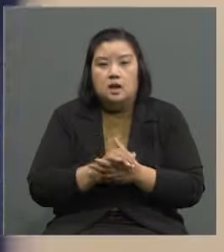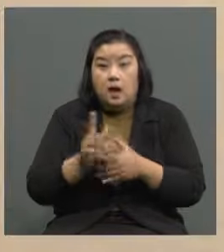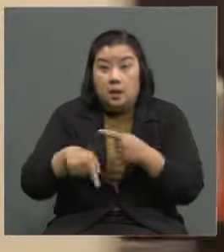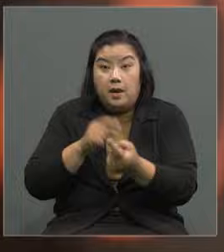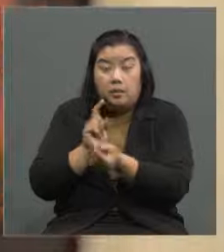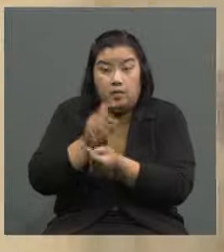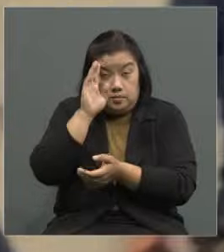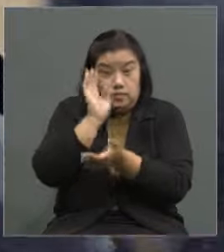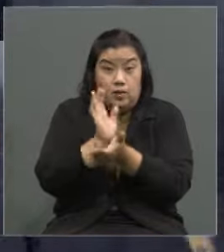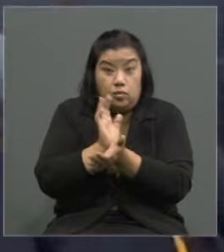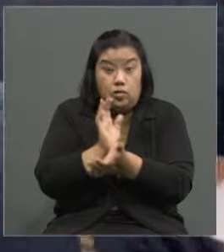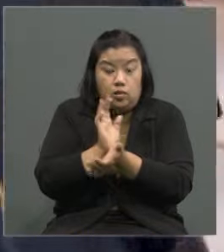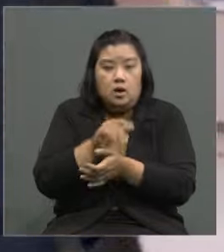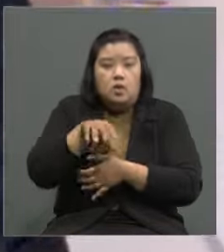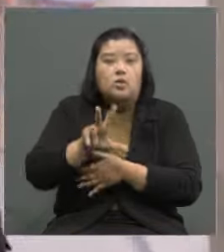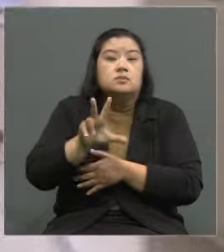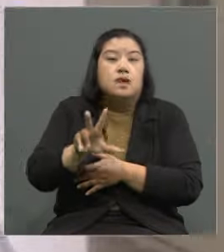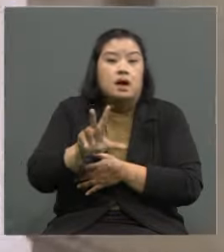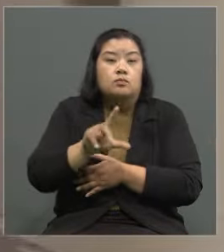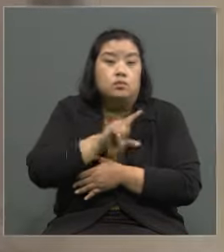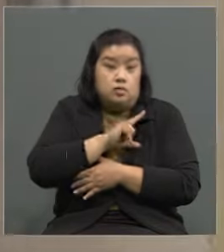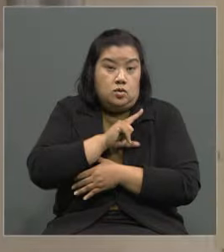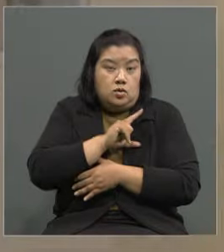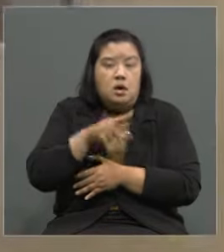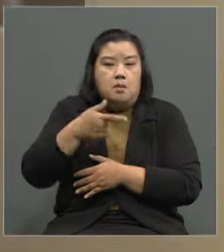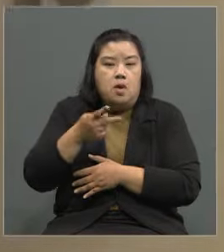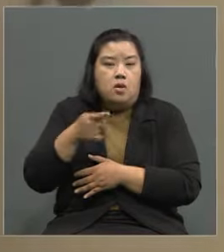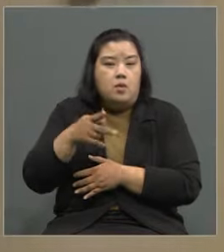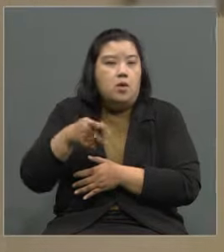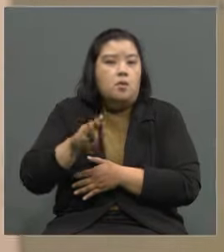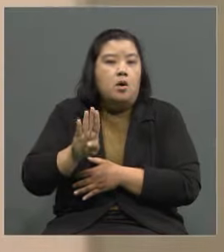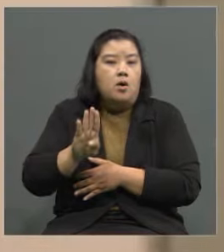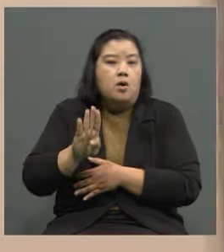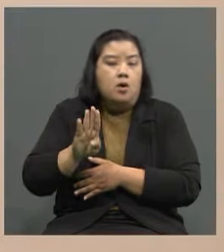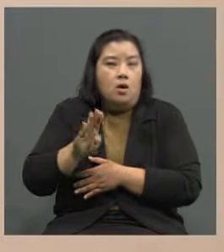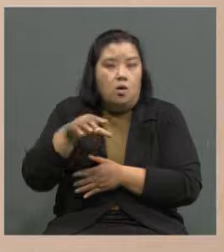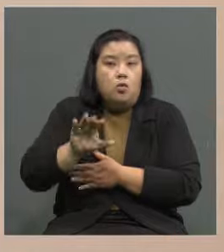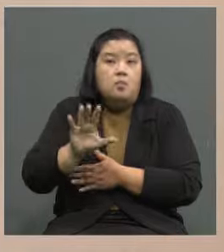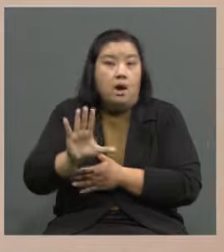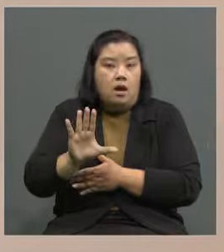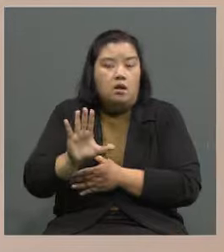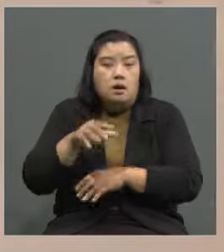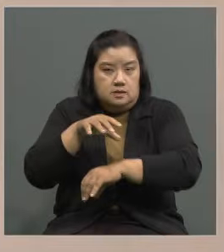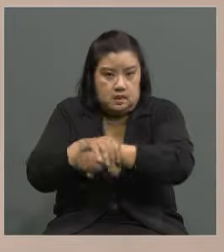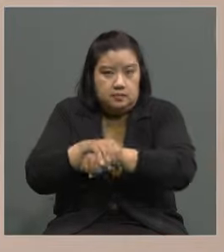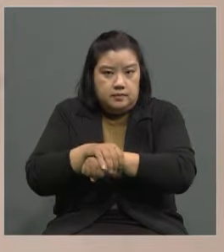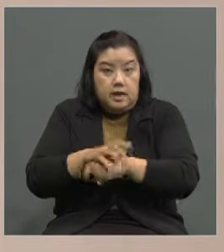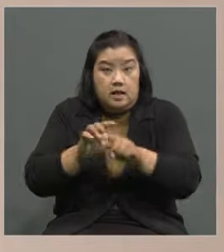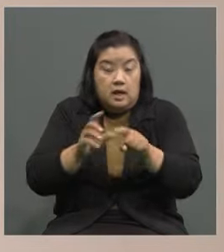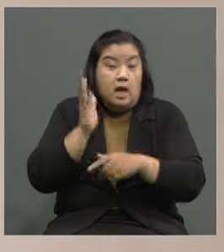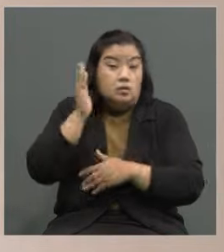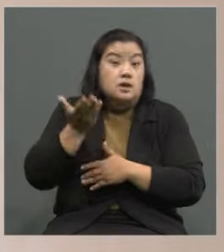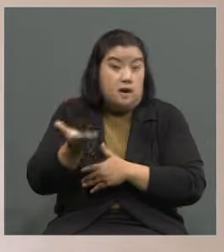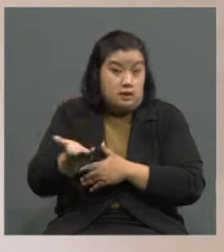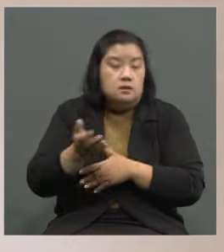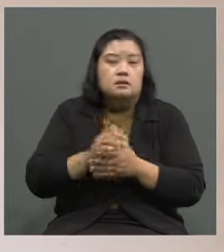สอบสวนกองกำกับการ 3กองบังคับการสืบสวนสอบสวนอาชกรรมทางเทคโนโลยี 5เพื่อดำเนินคดีทีนี้อย่างกรณีที่เจออนพเนี่ยก็มา